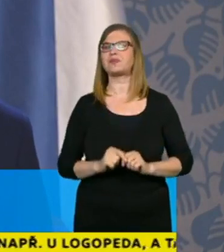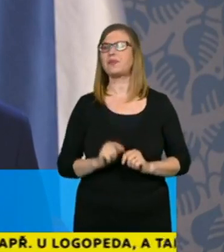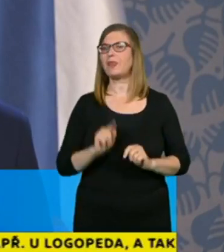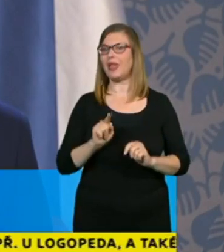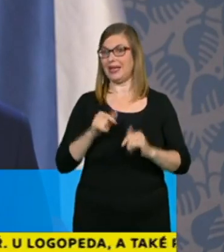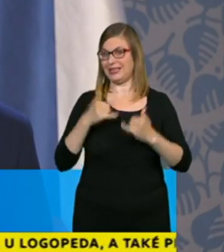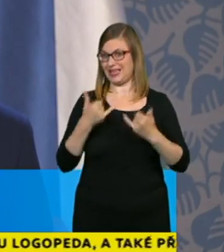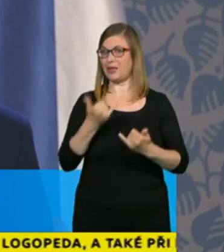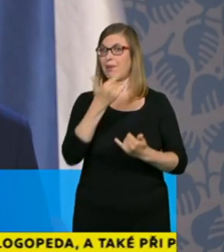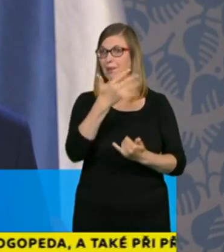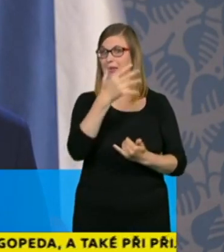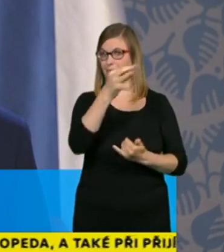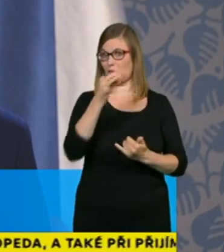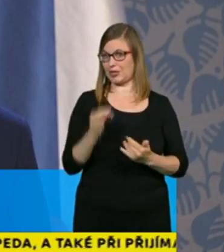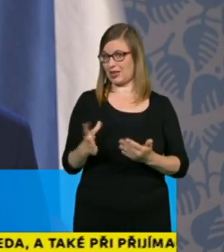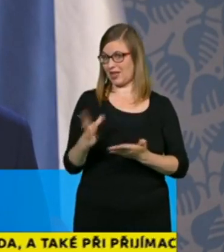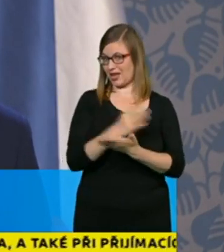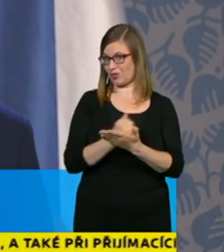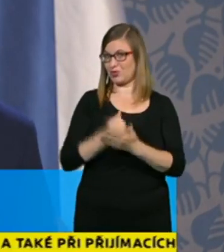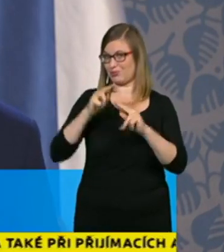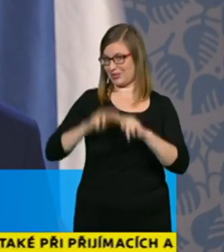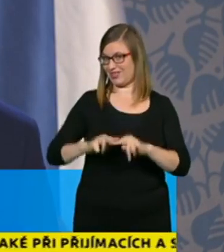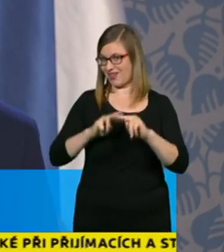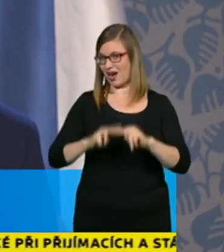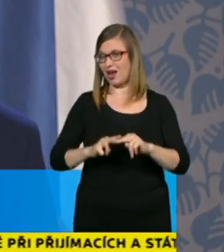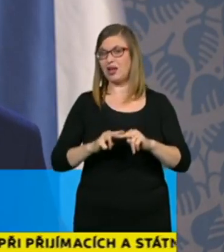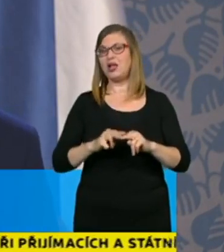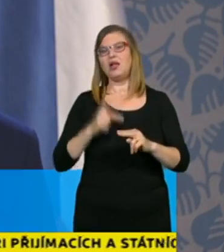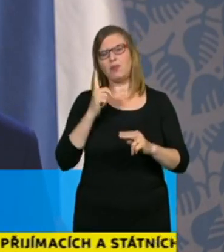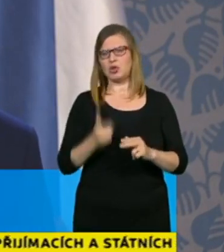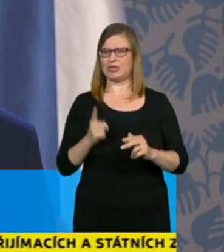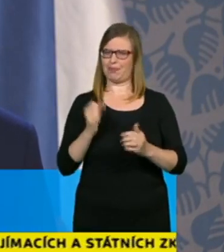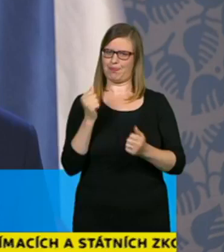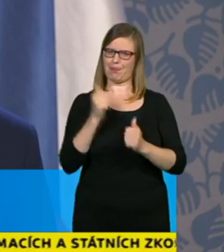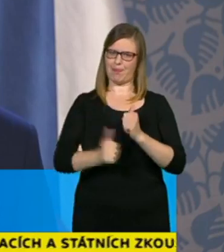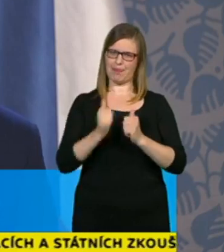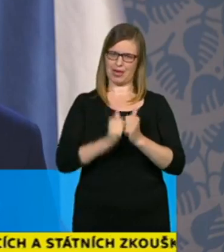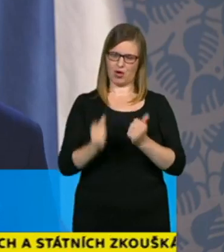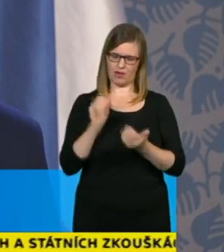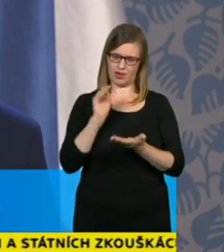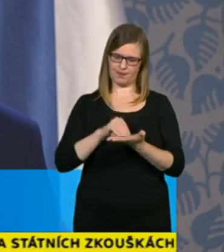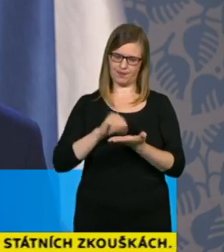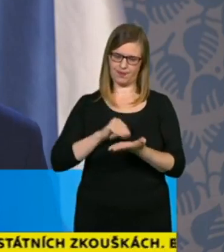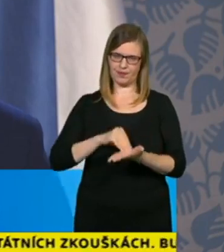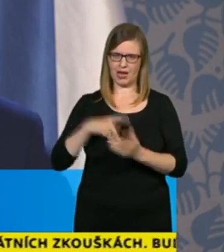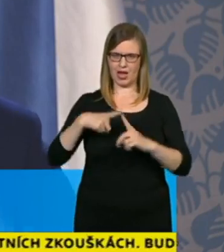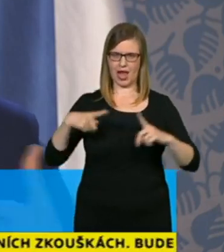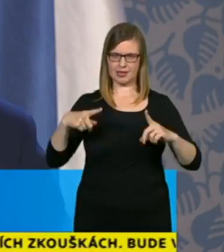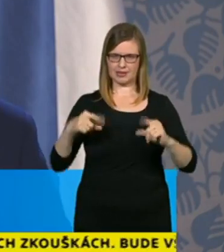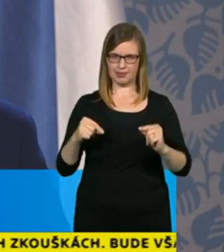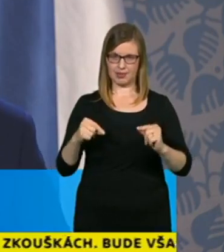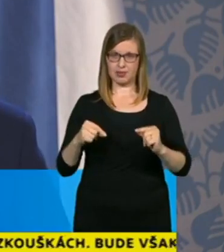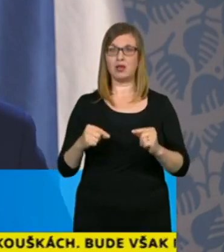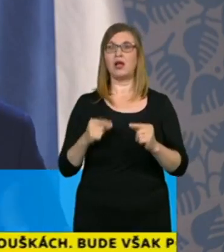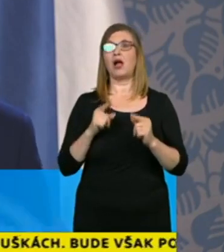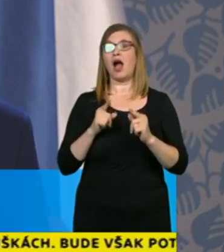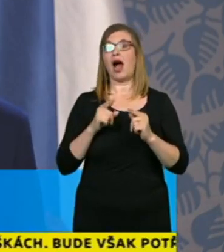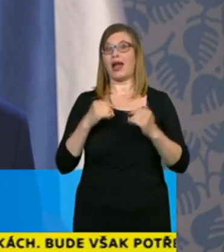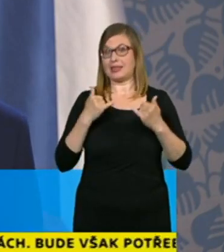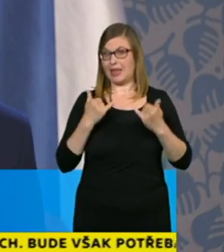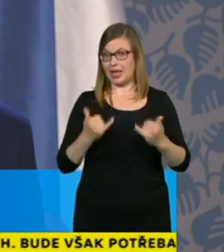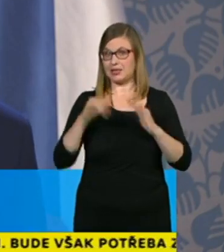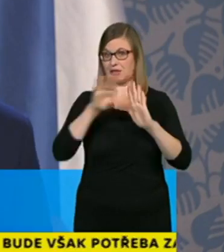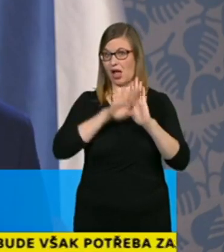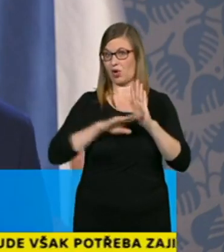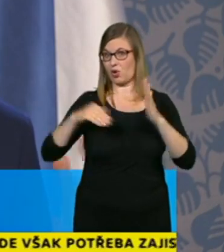předepisování těchto léků na klasický papírový recept a tímto zákonem ho elektronizujeme, to znamená,